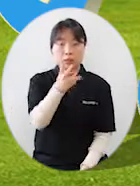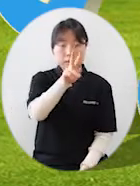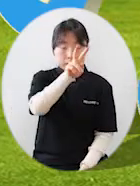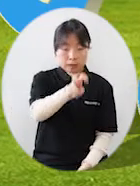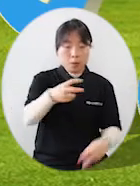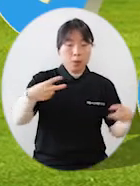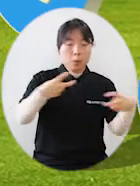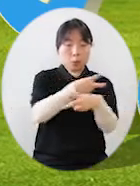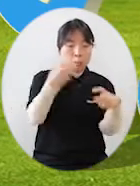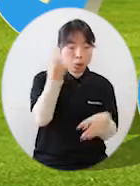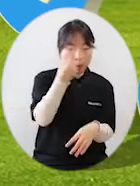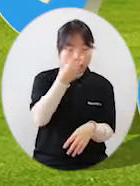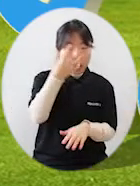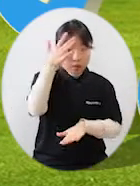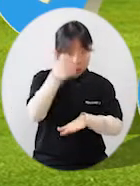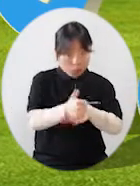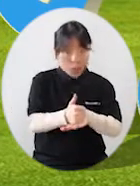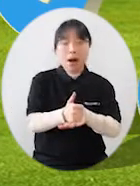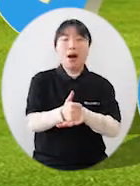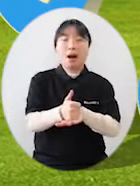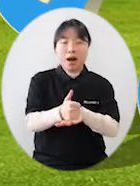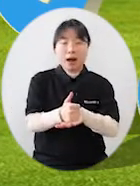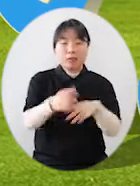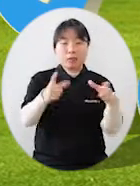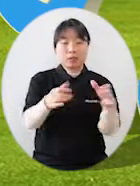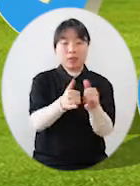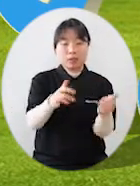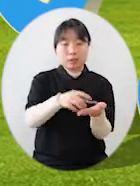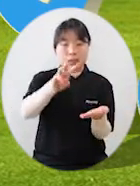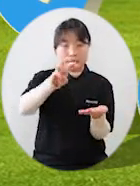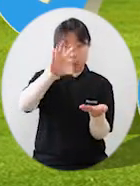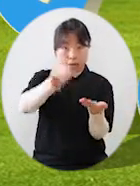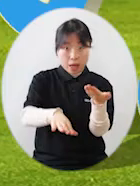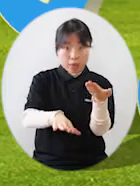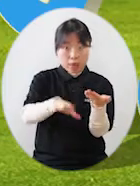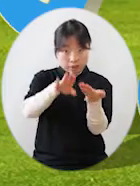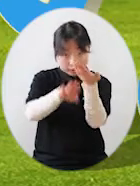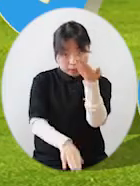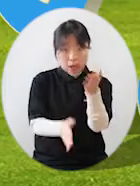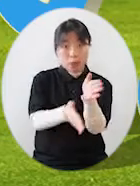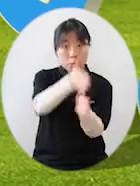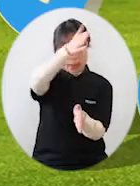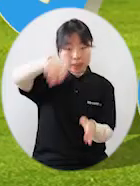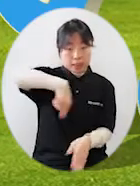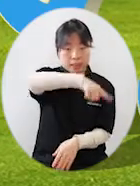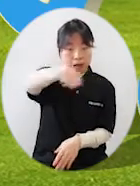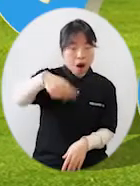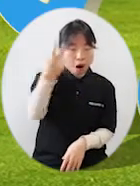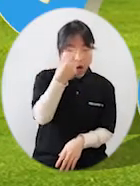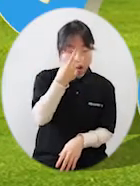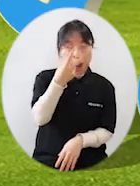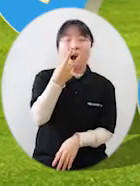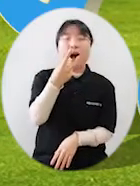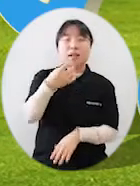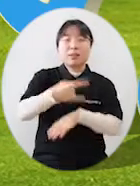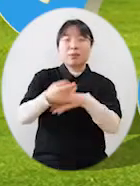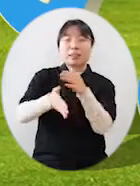교통도시 부문 종합평가에서 인구 30만 미만 도시 중 최고 영예인 대상 수상기관으로